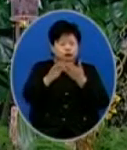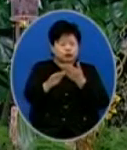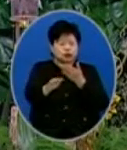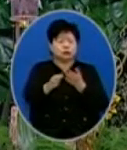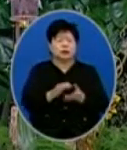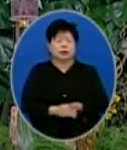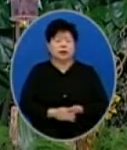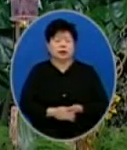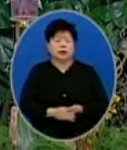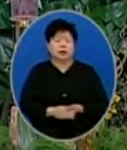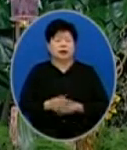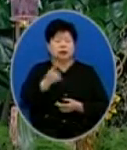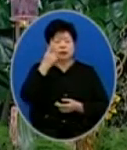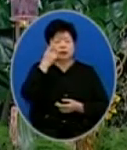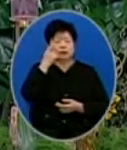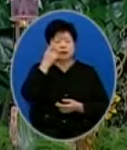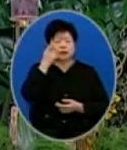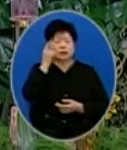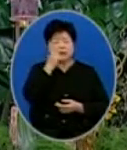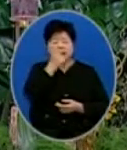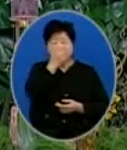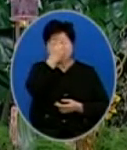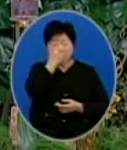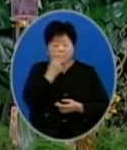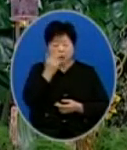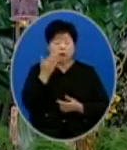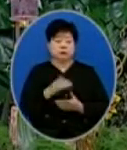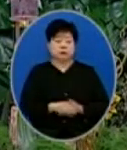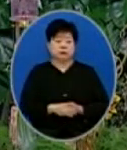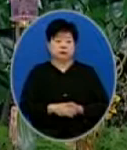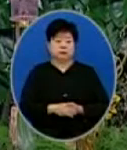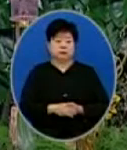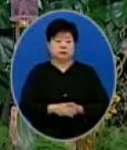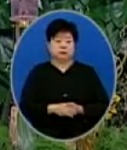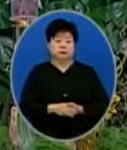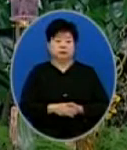말미암아 망막이 떨어지고 엉키면서 시력을 잃게 됩니다